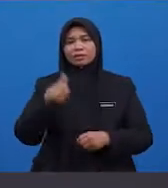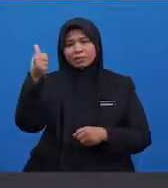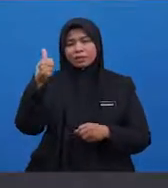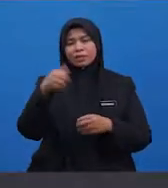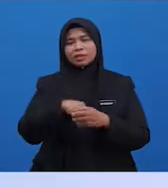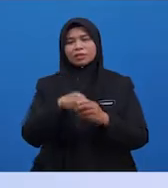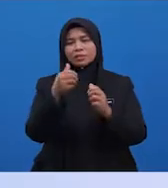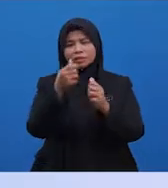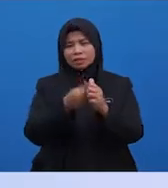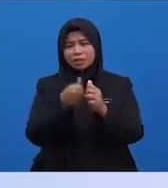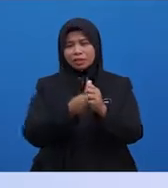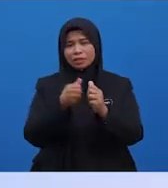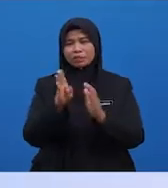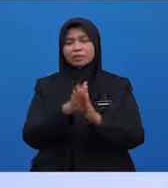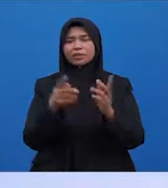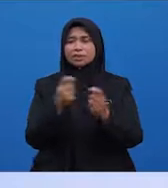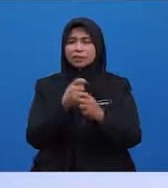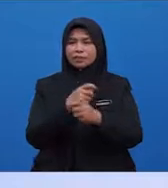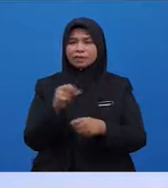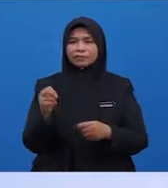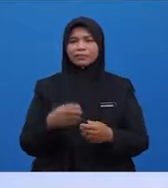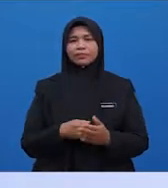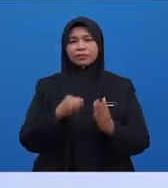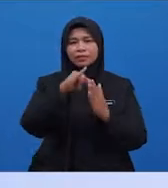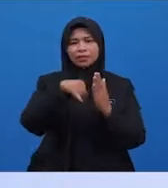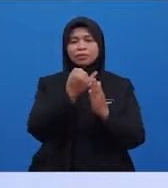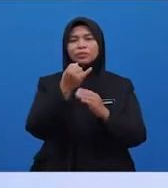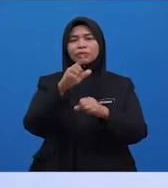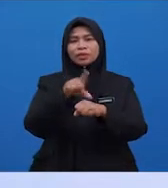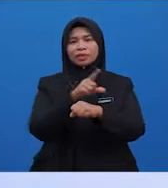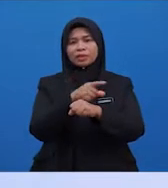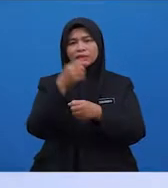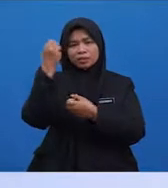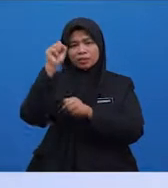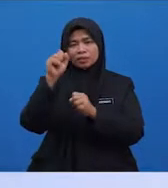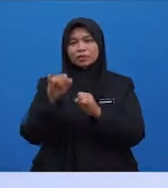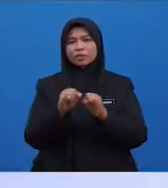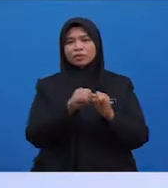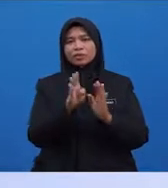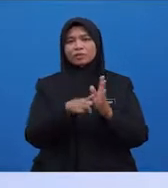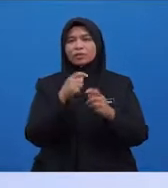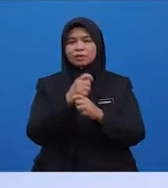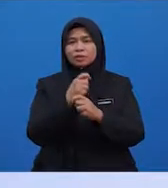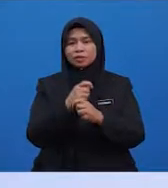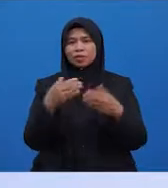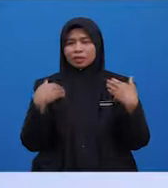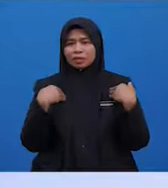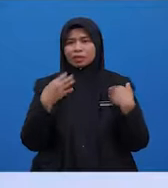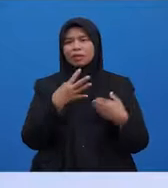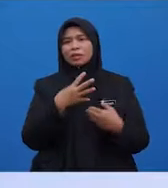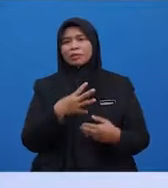pertandingan. Jurulatih sukan juga berperanan dan mempunyai pengaruh yang kuat